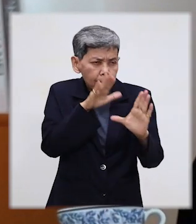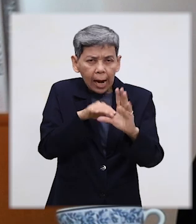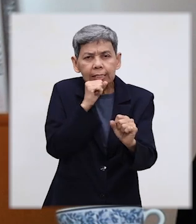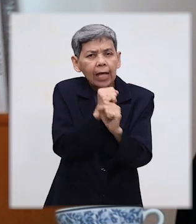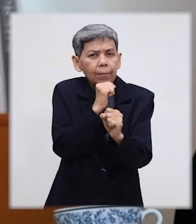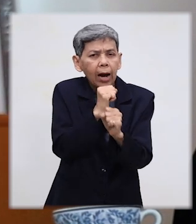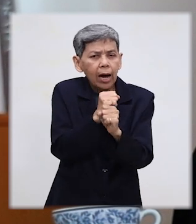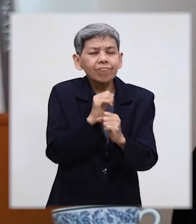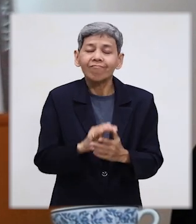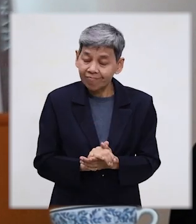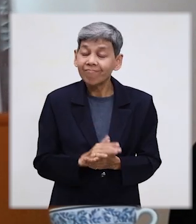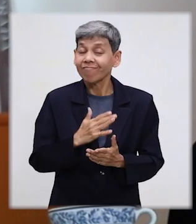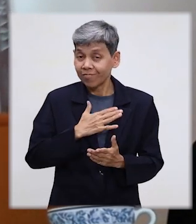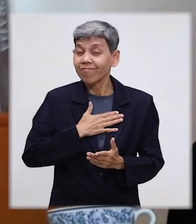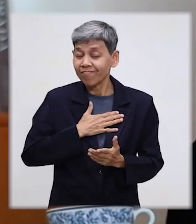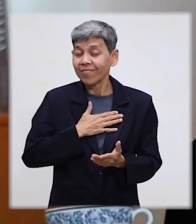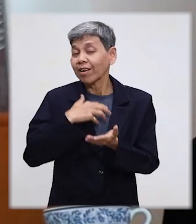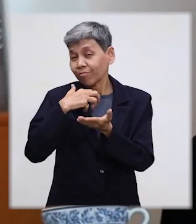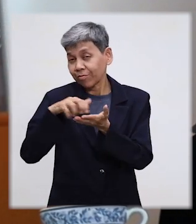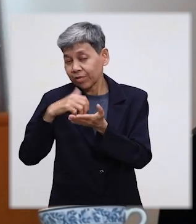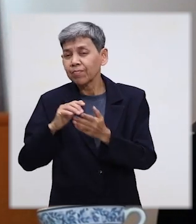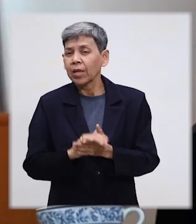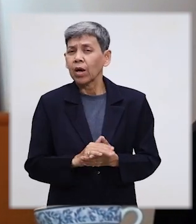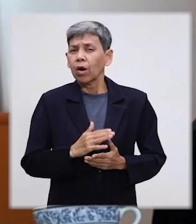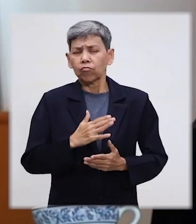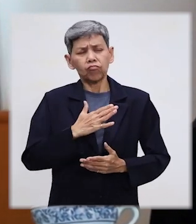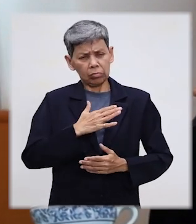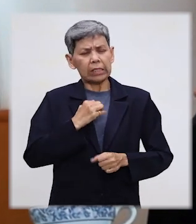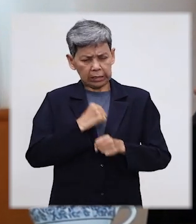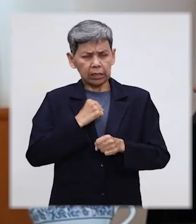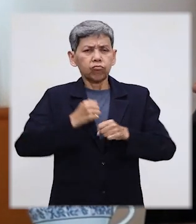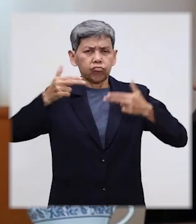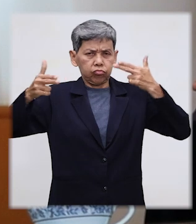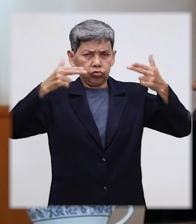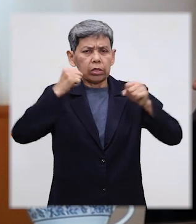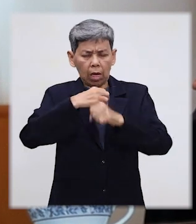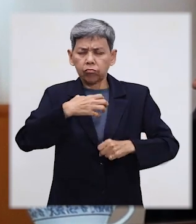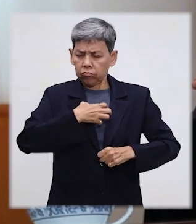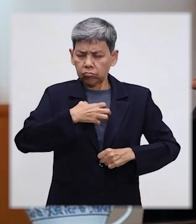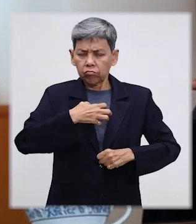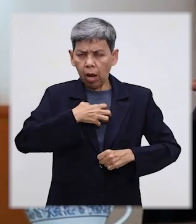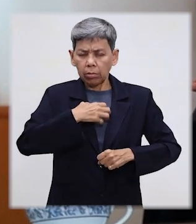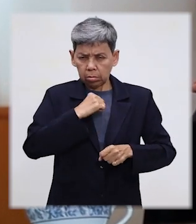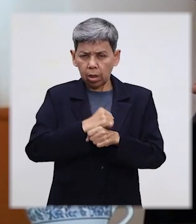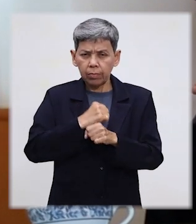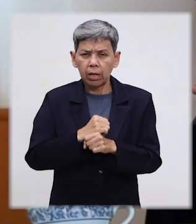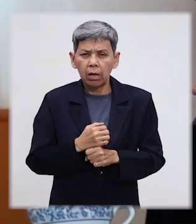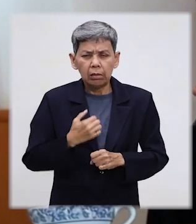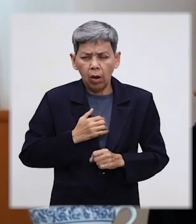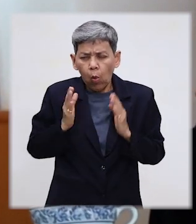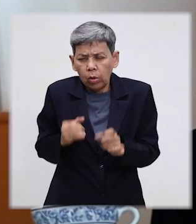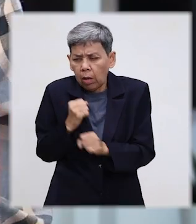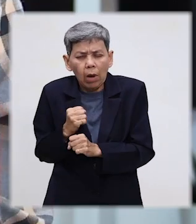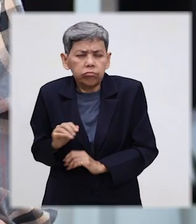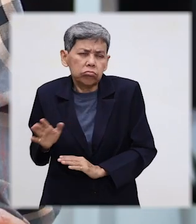านแต่ก็อย่างที่เล่าตั้งแต่แรกว่ายังอยากทำหนังอยู่ยังไม่อยากแบบไปเป็นพนักง